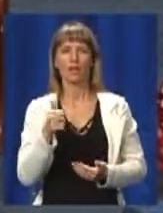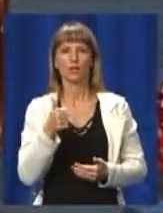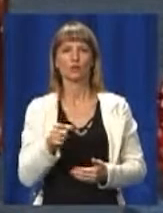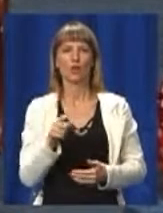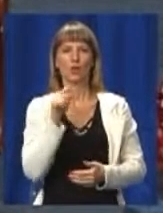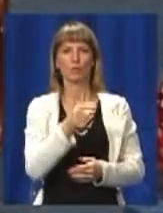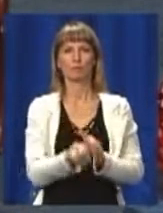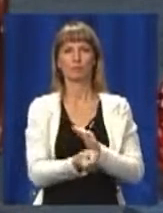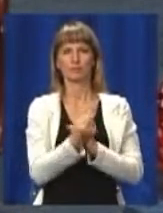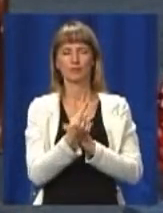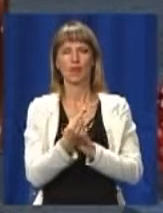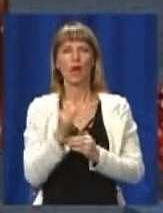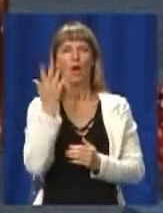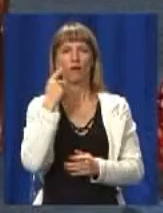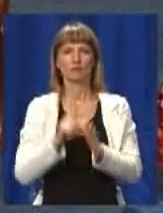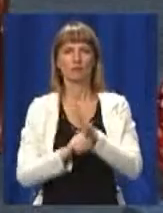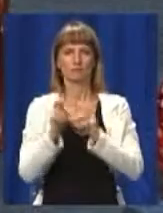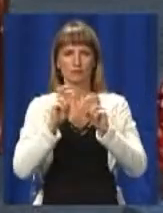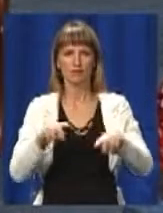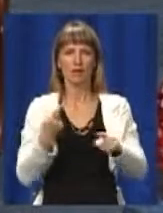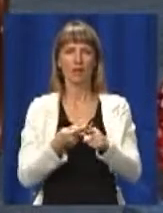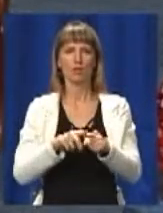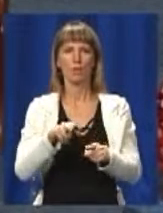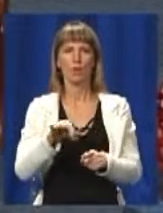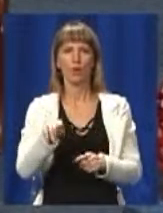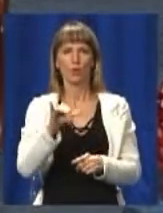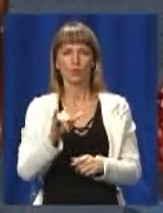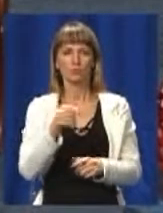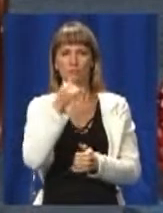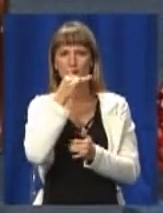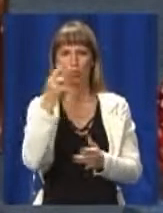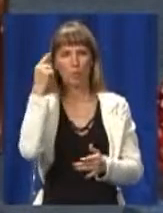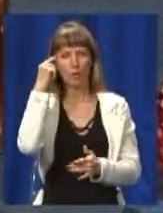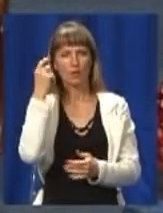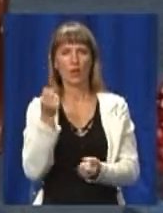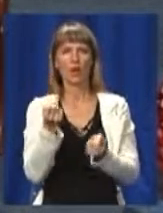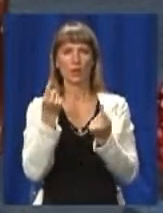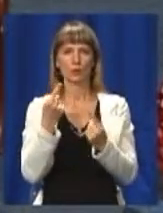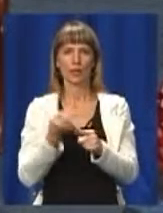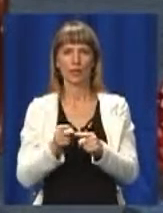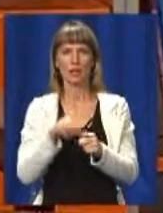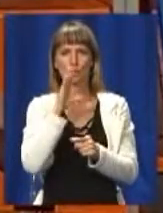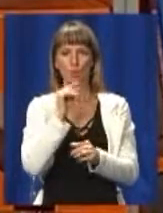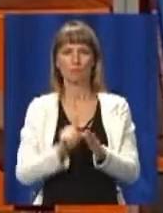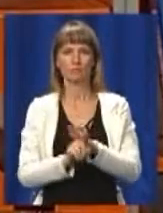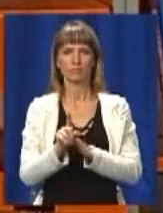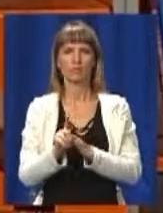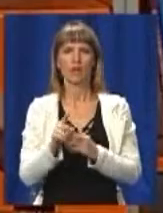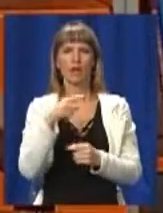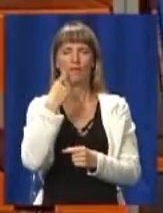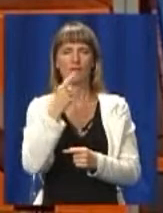начебто звідти пішов. А коли почали досліджувати оцю породу взагалі, то вони не змогли зрозуміти, звідки лята собака пішла. І тому от